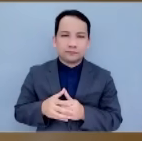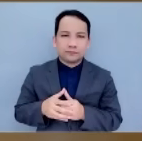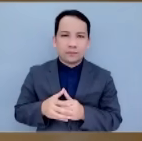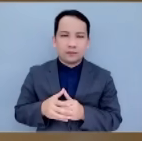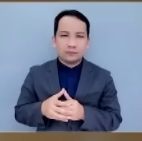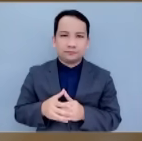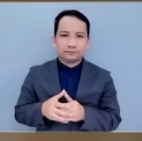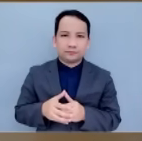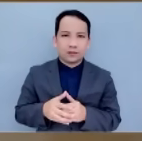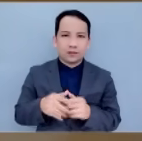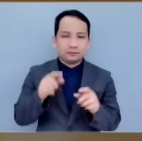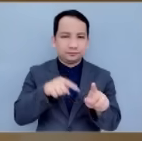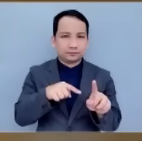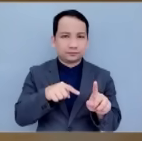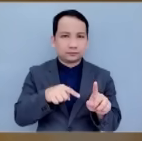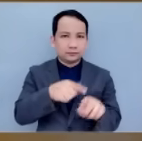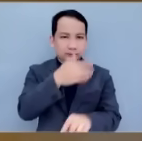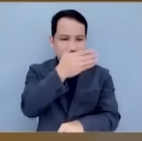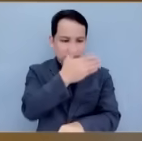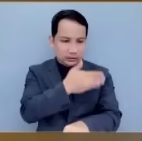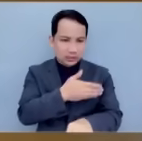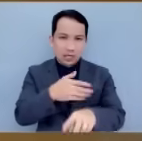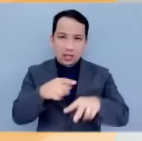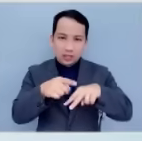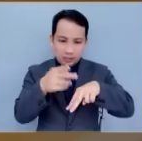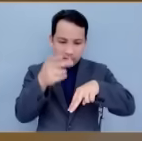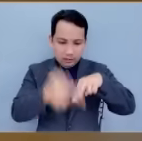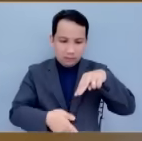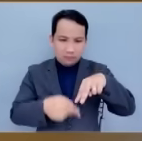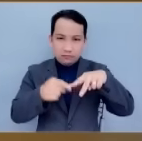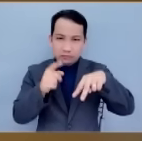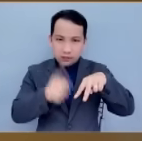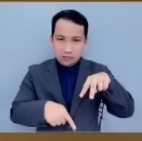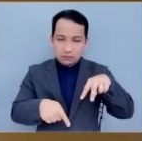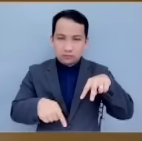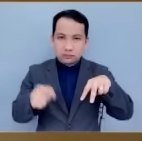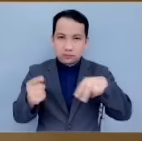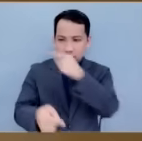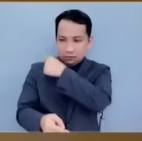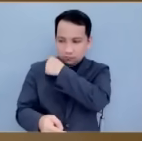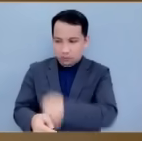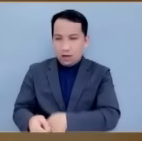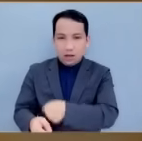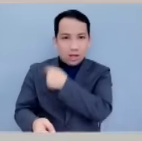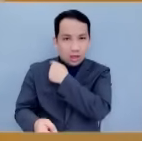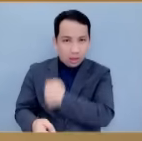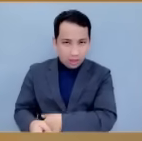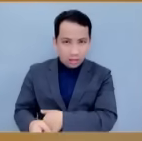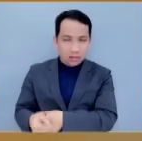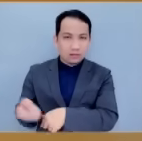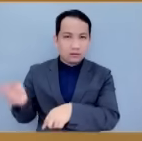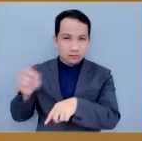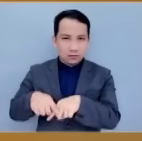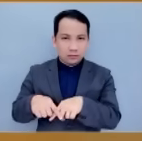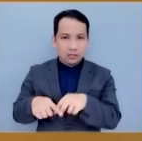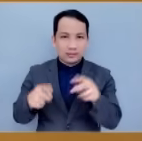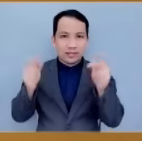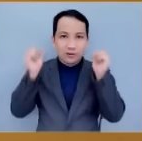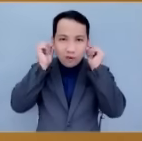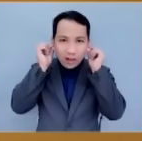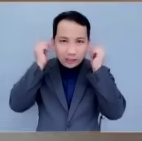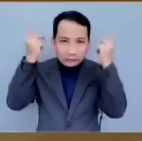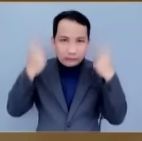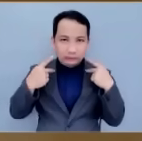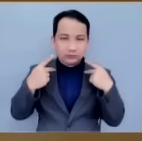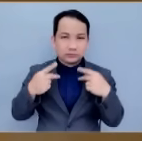Isang kaliwang binti kasama ang paa, isang buong braso na kasama pa ang kaliwang kamay at dalawang tenga. Yan ang